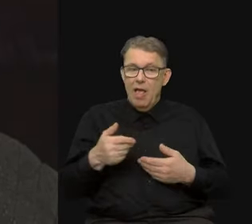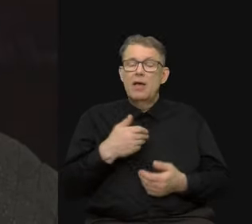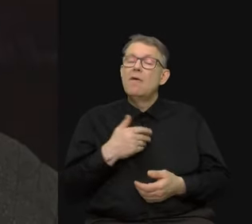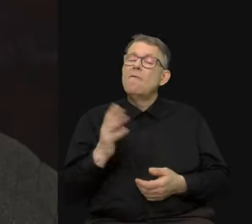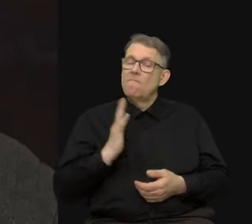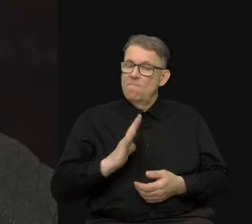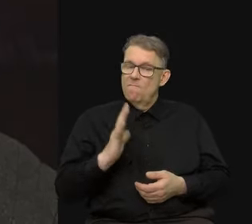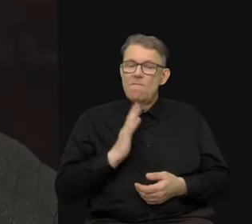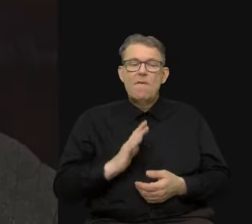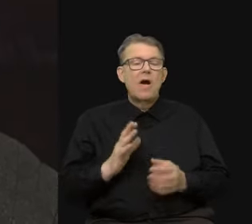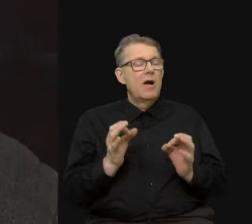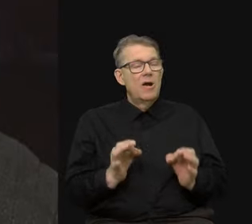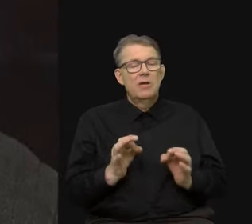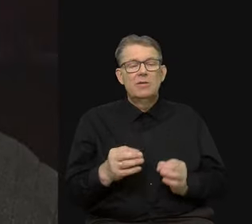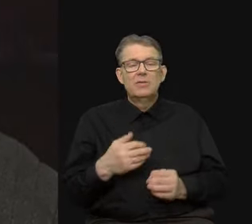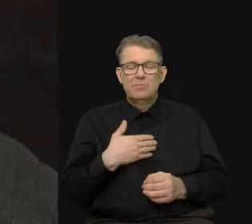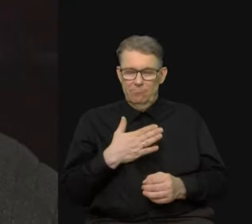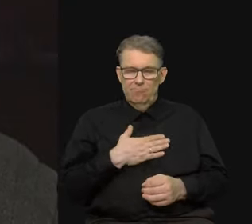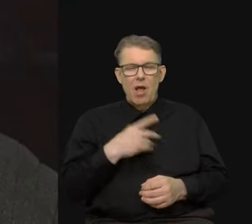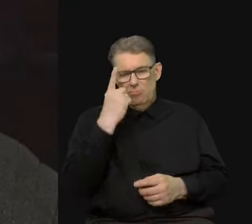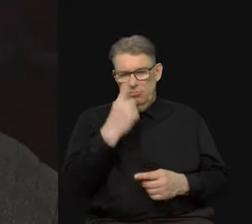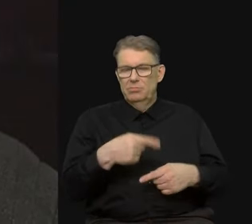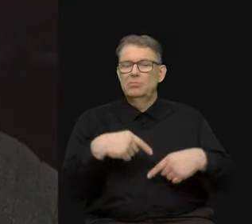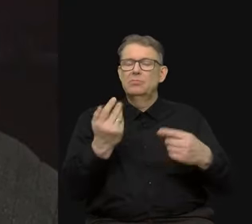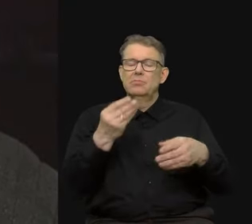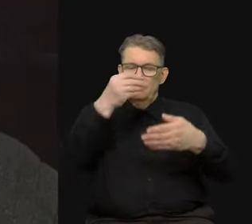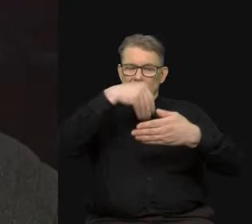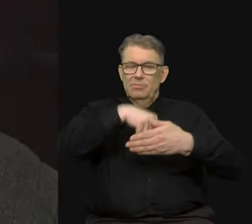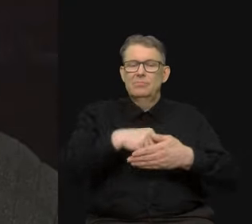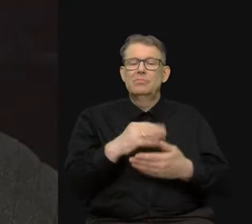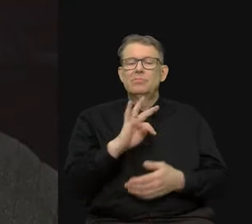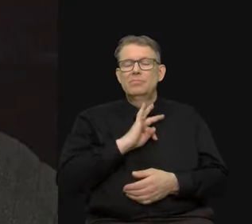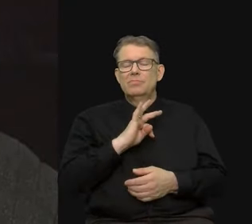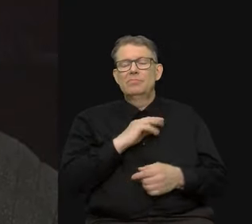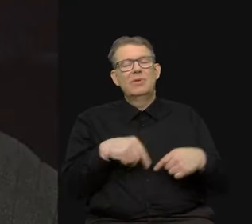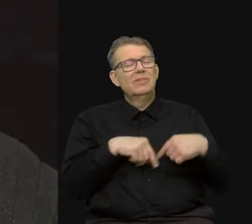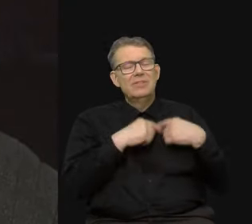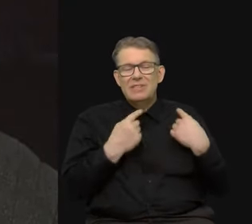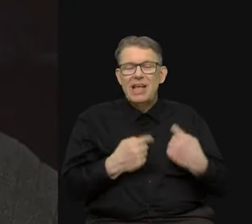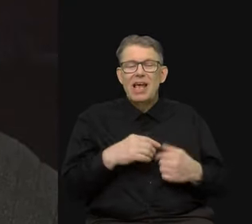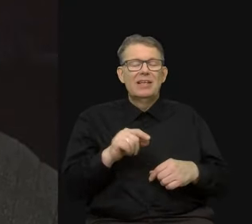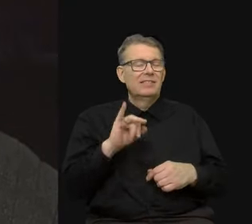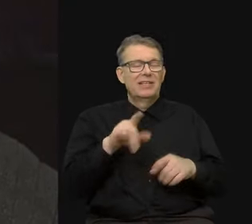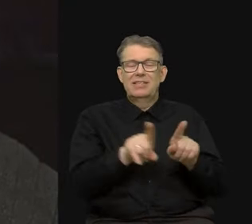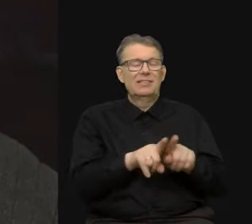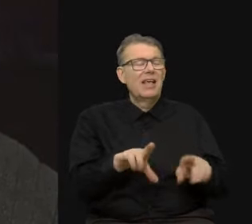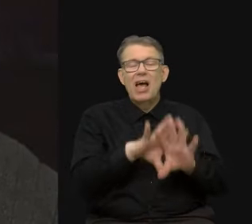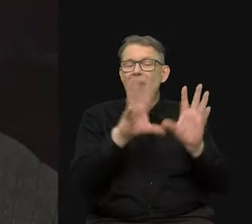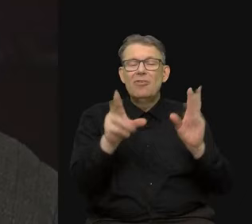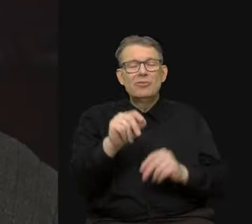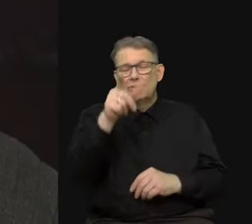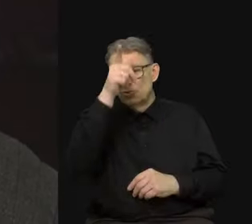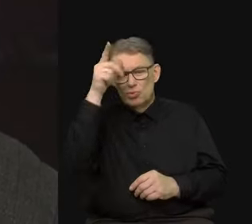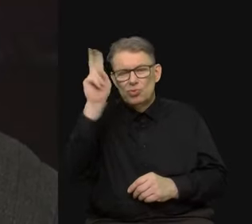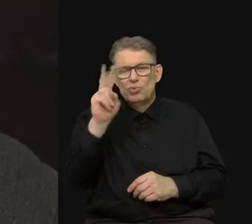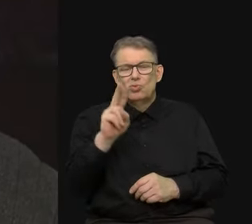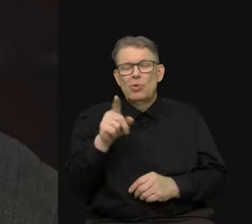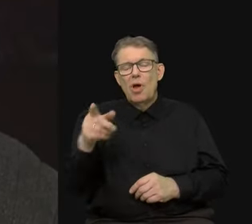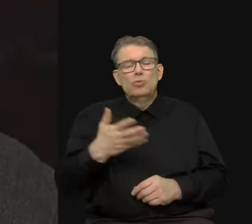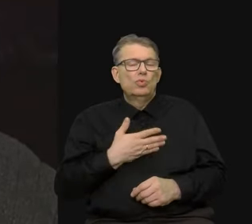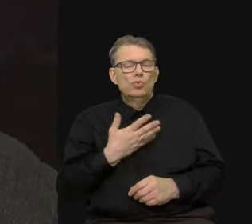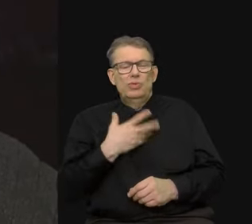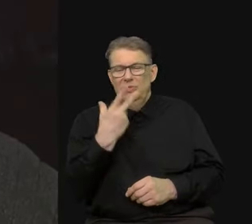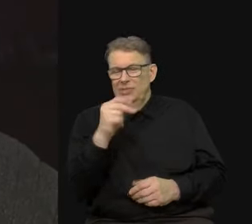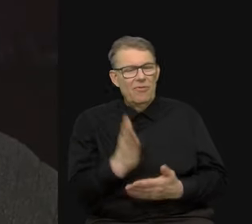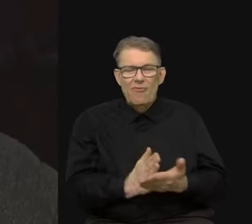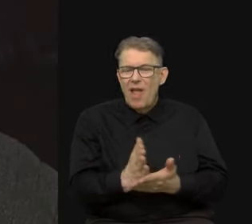jestem przekonany, że gdzieś głęboko w sercach wszystkich ludzi, nawet tych, którzy nazywają siebie niewierzącymi, znajduje